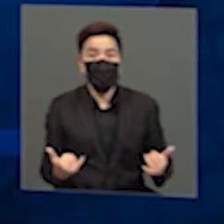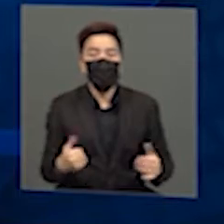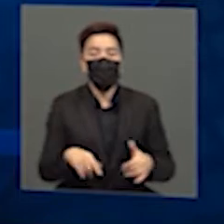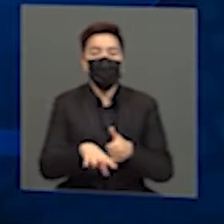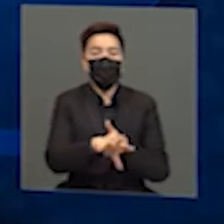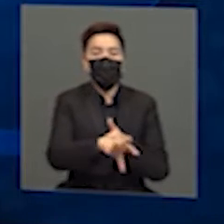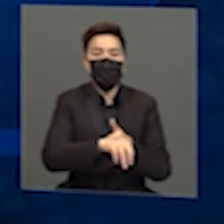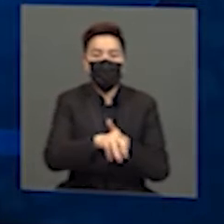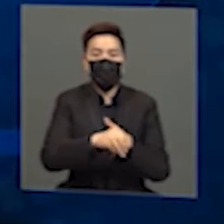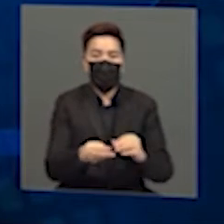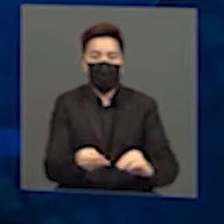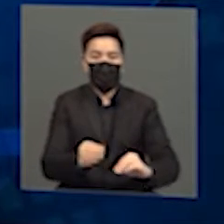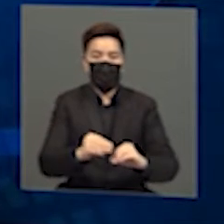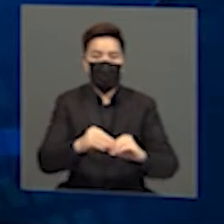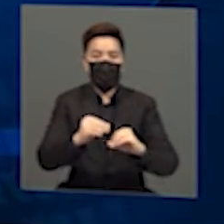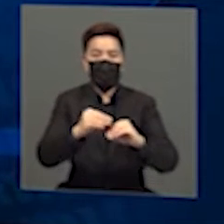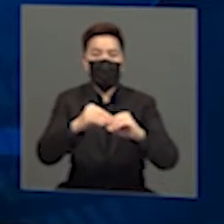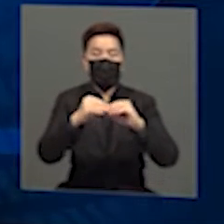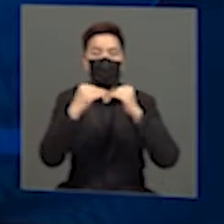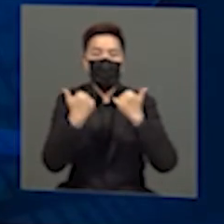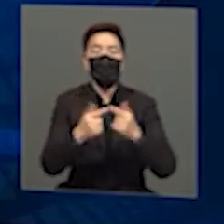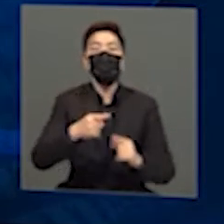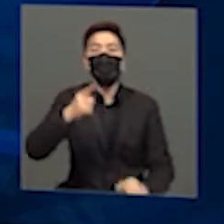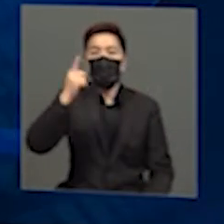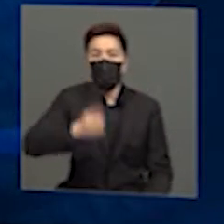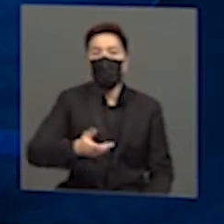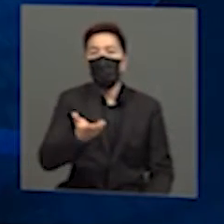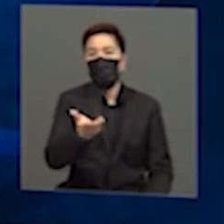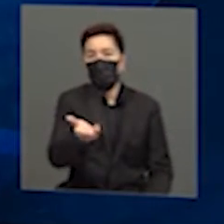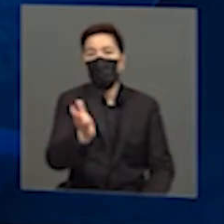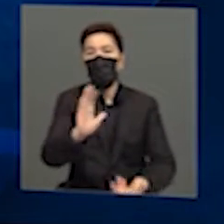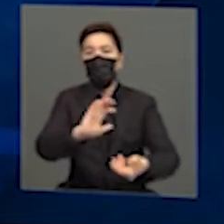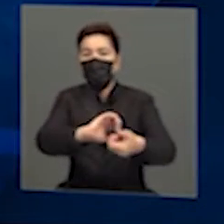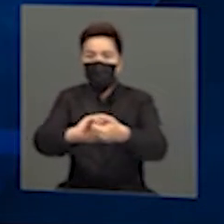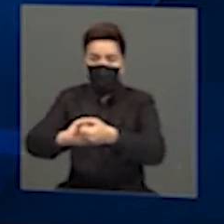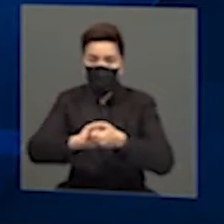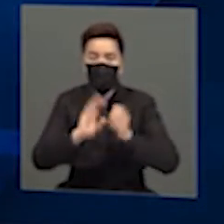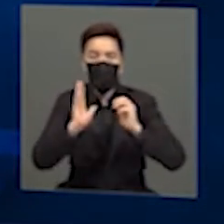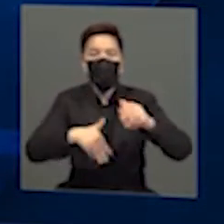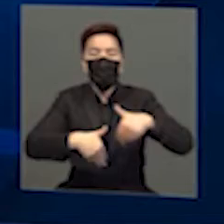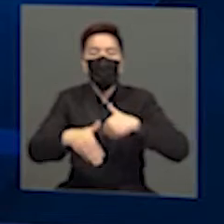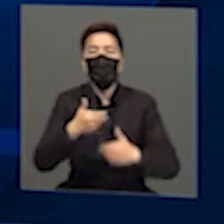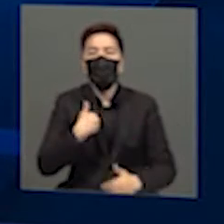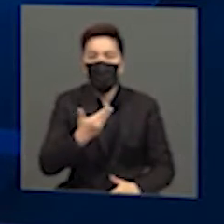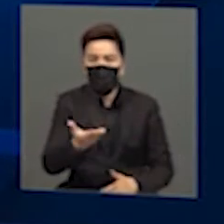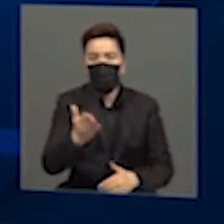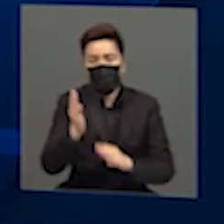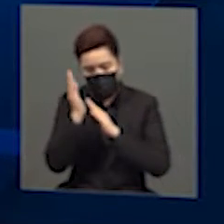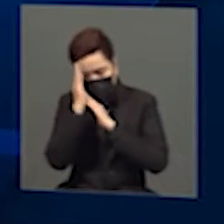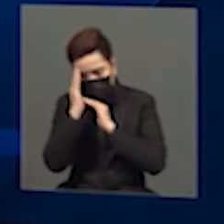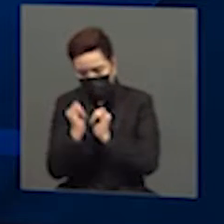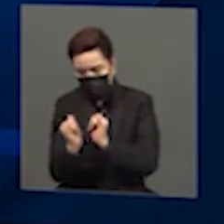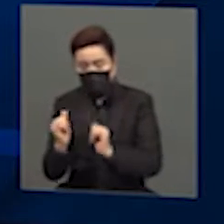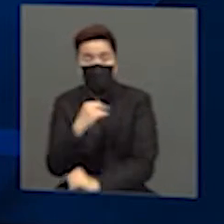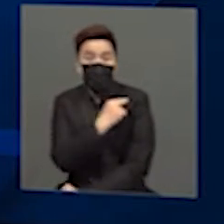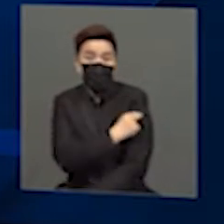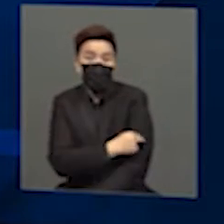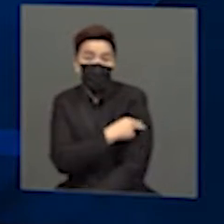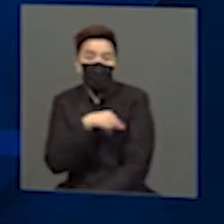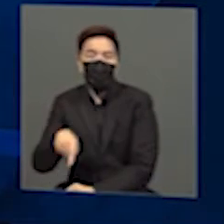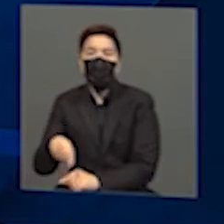นะครับอามี่ถึง 8หมื่นกว่าคนครับที่เข้ารับการรักษาตัวในโรงพยาบาล